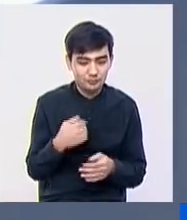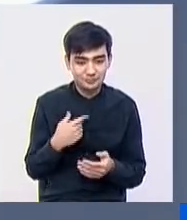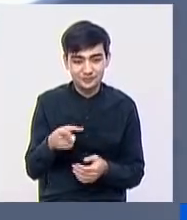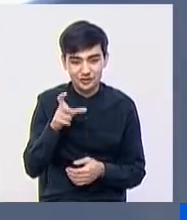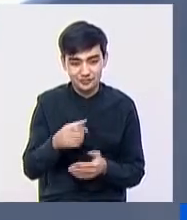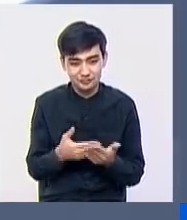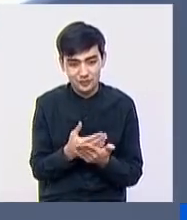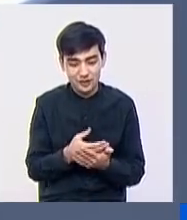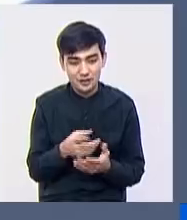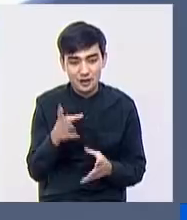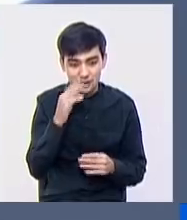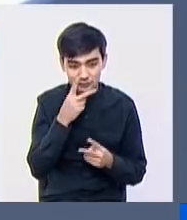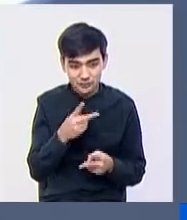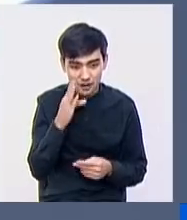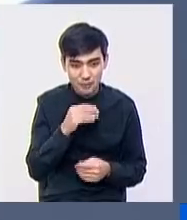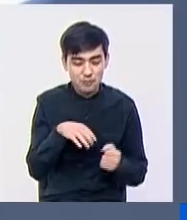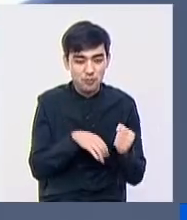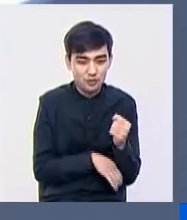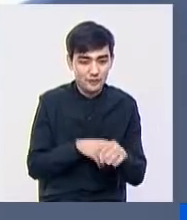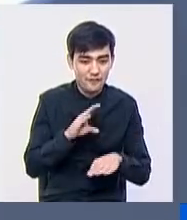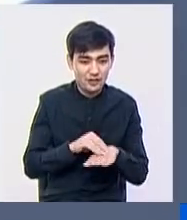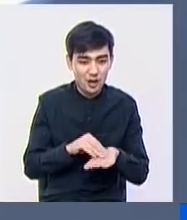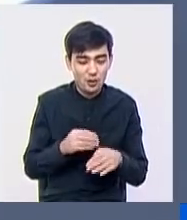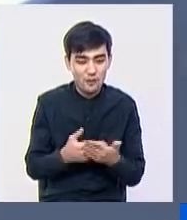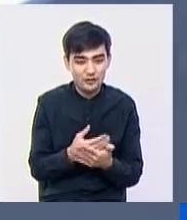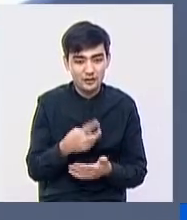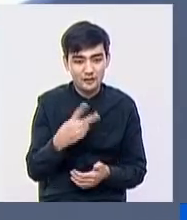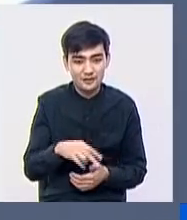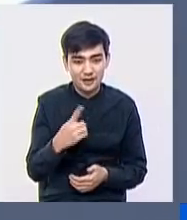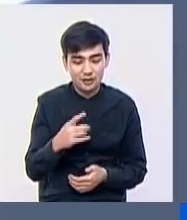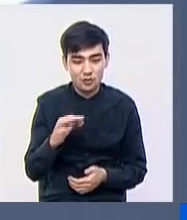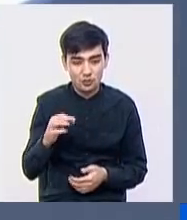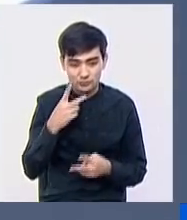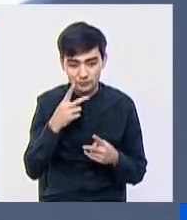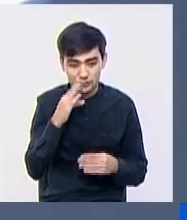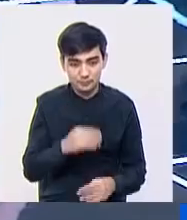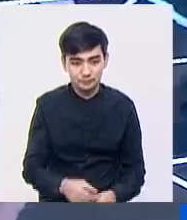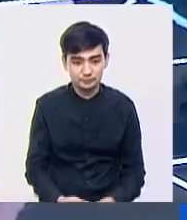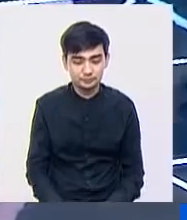наши телезрители смогут увидеть уже после вечерних новостей в 21:00.